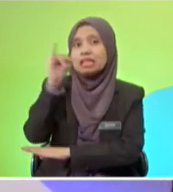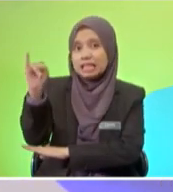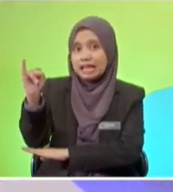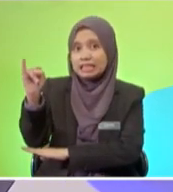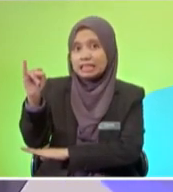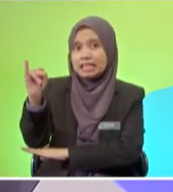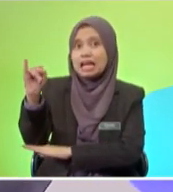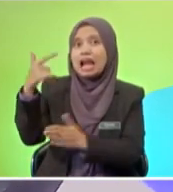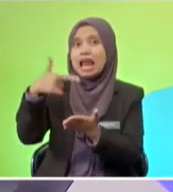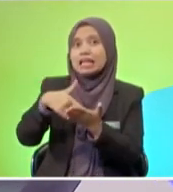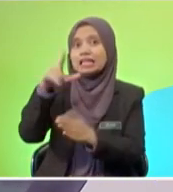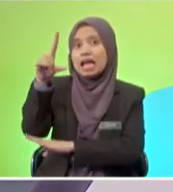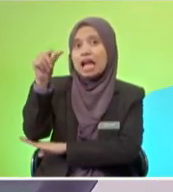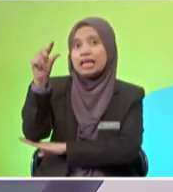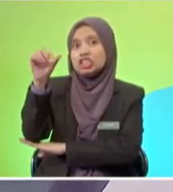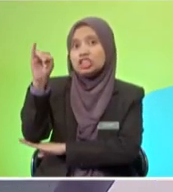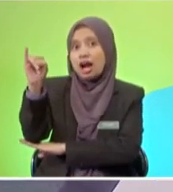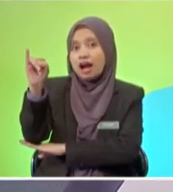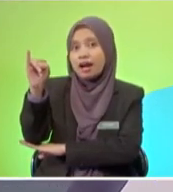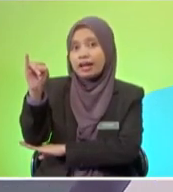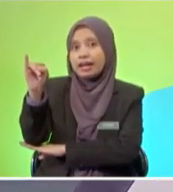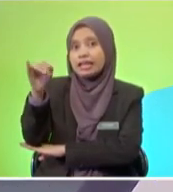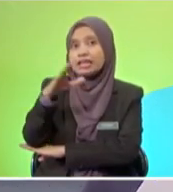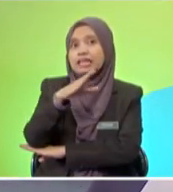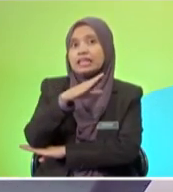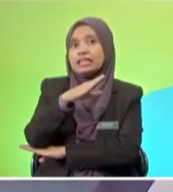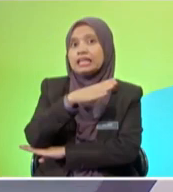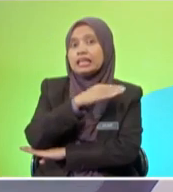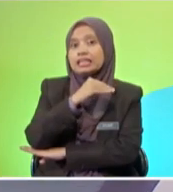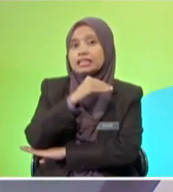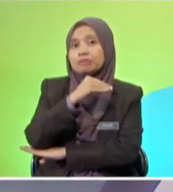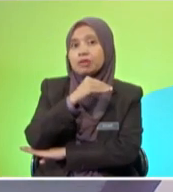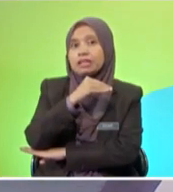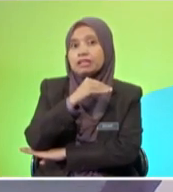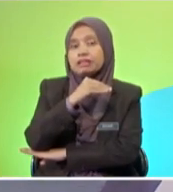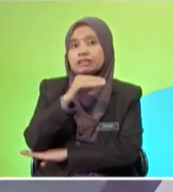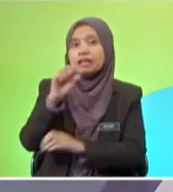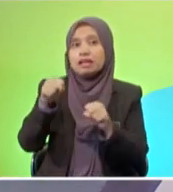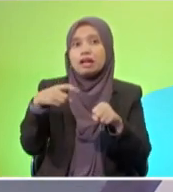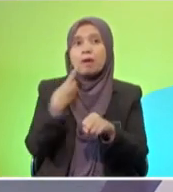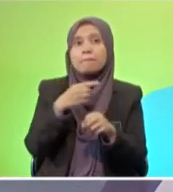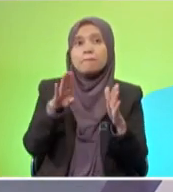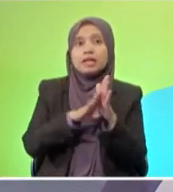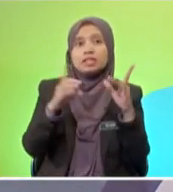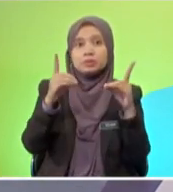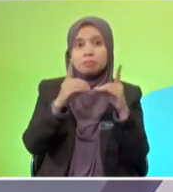sebenarnya untuk perpisahan raga raga keluarga maksudnya perpisahannya